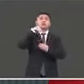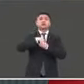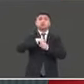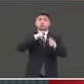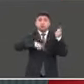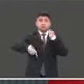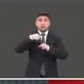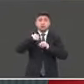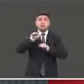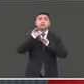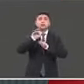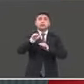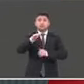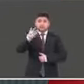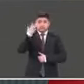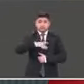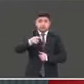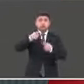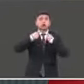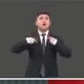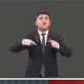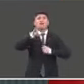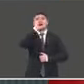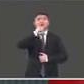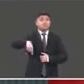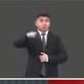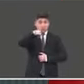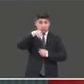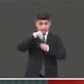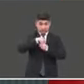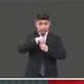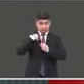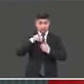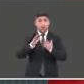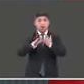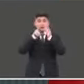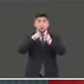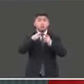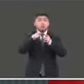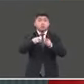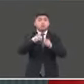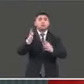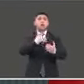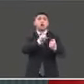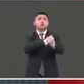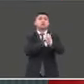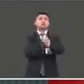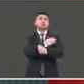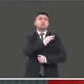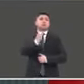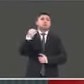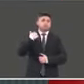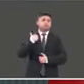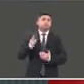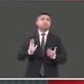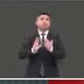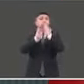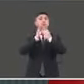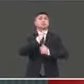destek talep edeceğimi çevrelerin karşısına artık daha güçlü bir şekilde çıkacağız